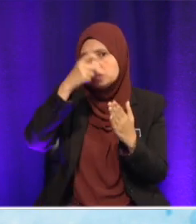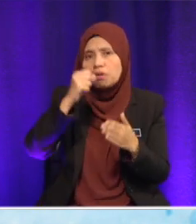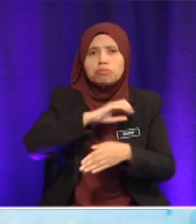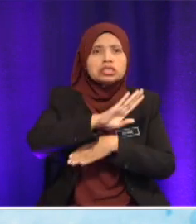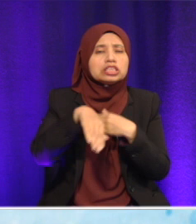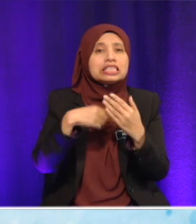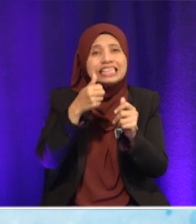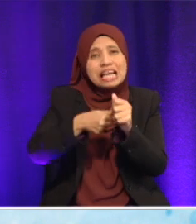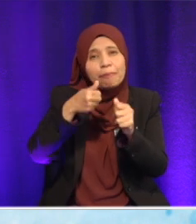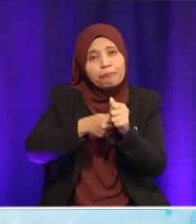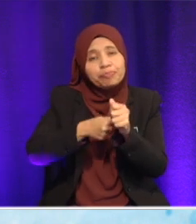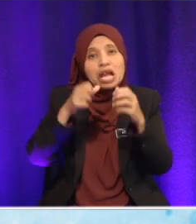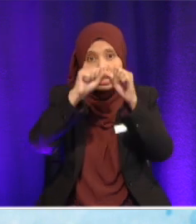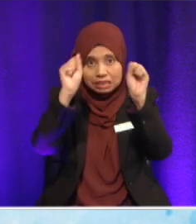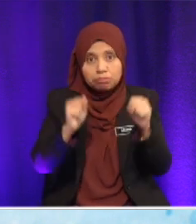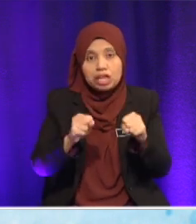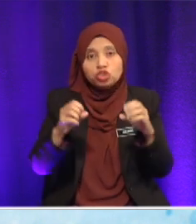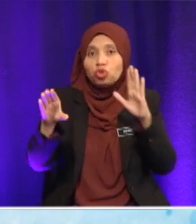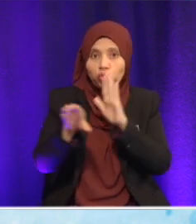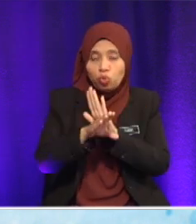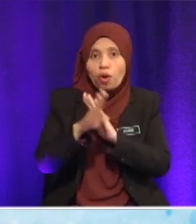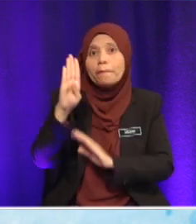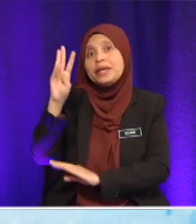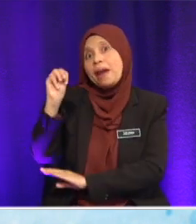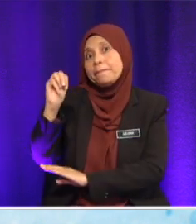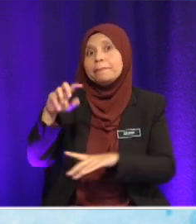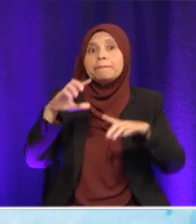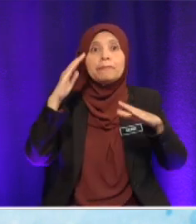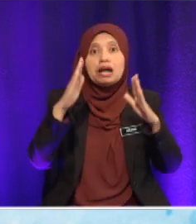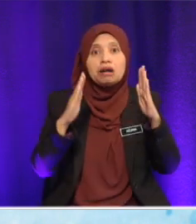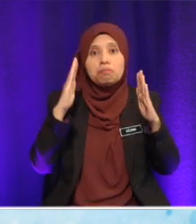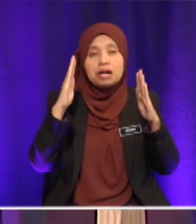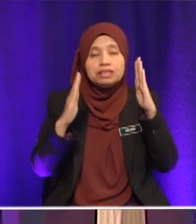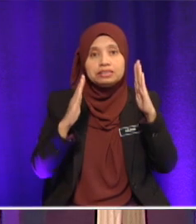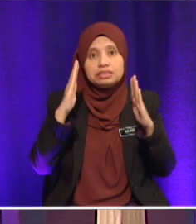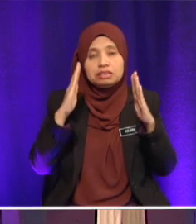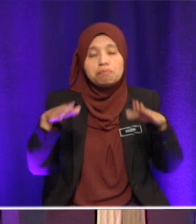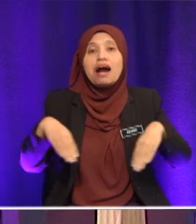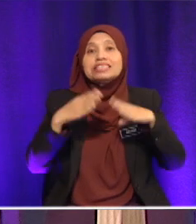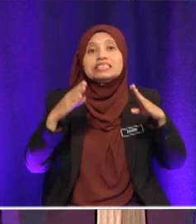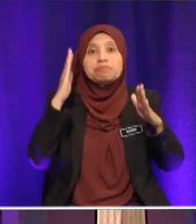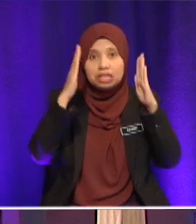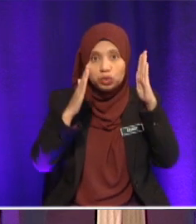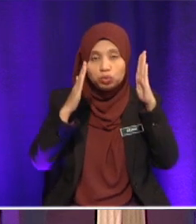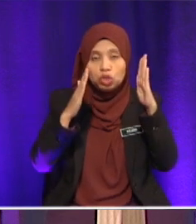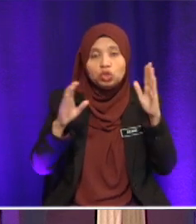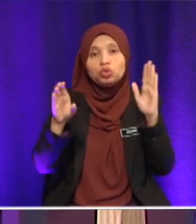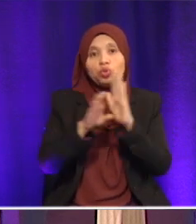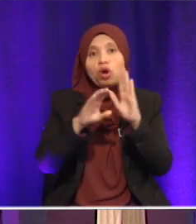contohnya Saya melihat kepada bahasa Melayu kalau dalam bahasa Melayu kita melihat kepada kelompok kemahiran